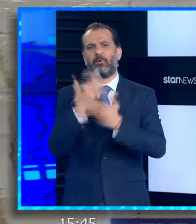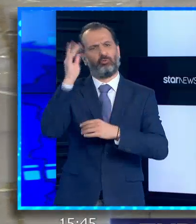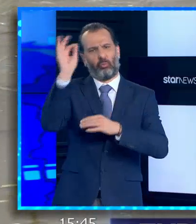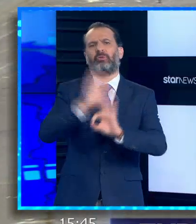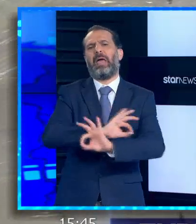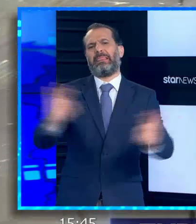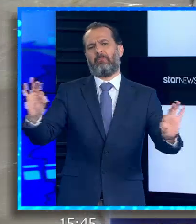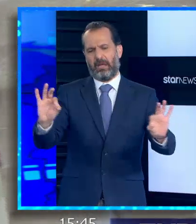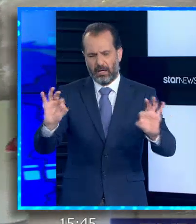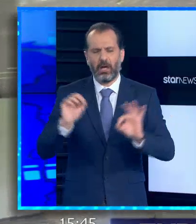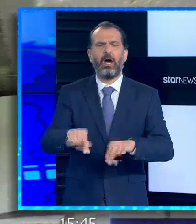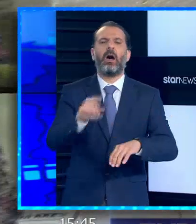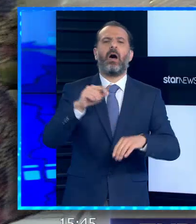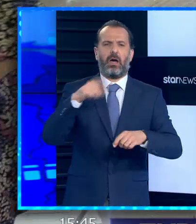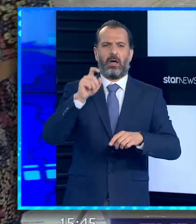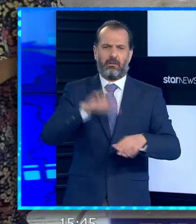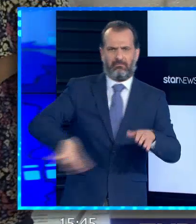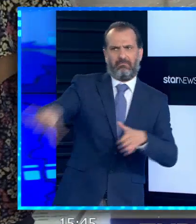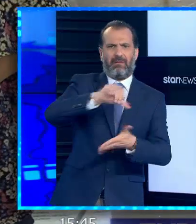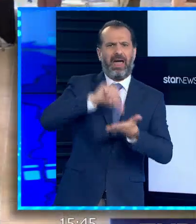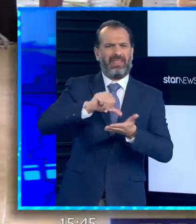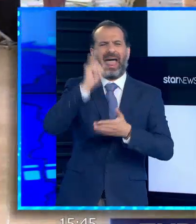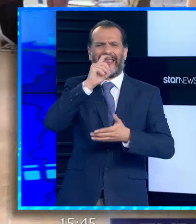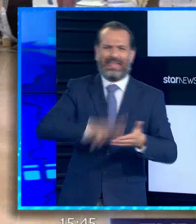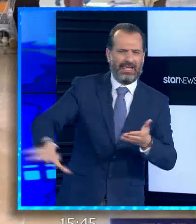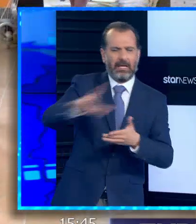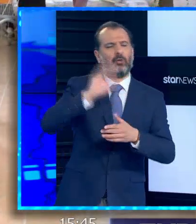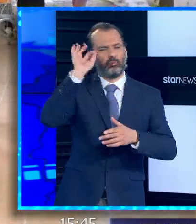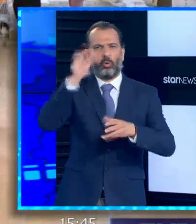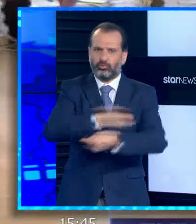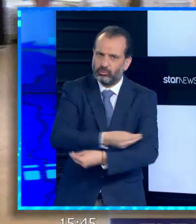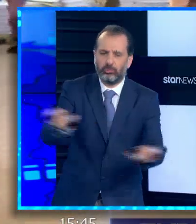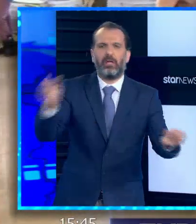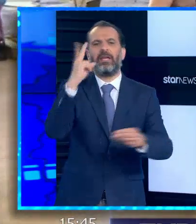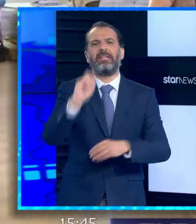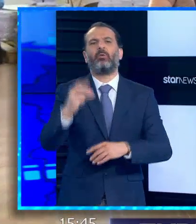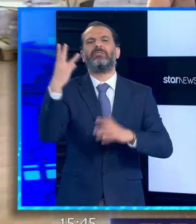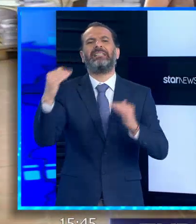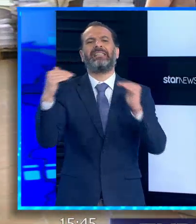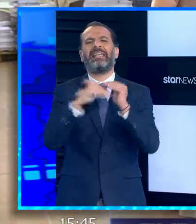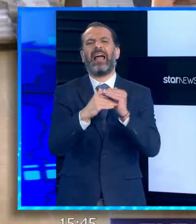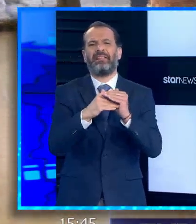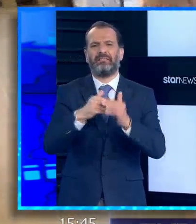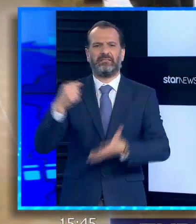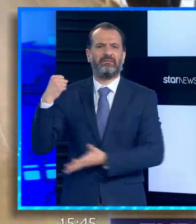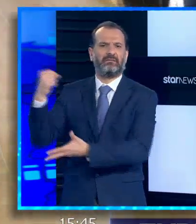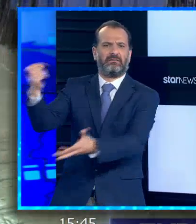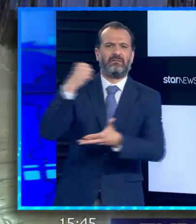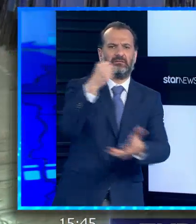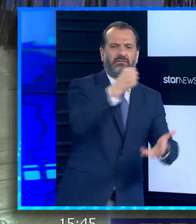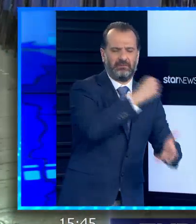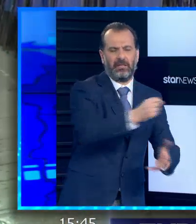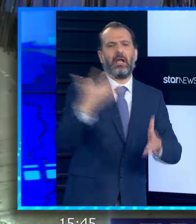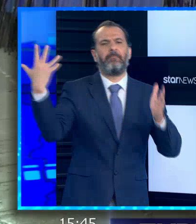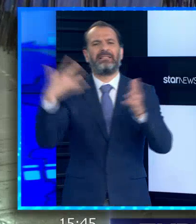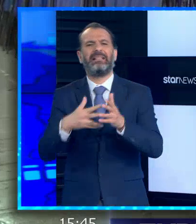ότι ήδη η Περιφέρεια Αττικής ολοκληρώνει την προσπάθεια να μοιράσει 23.000 εκλογικούς σάκους σε 5.700